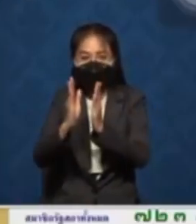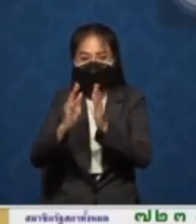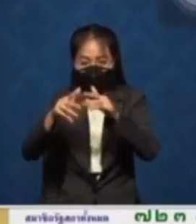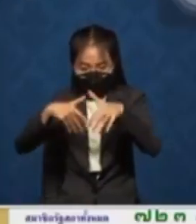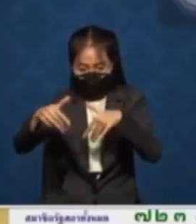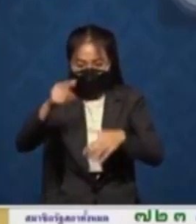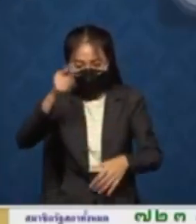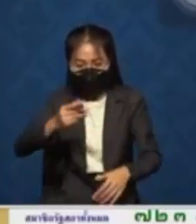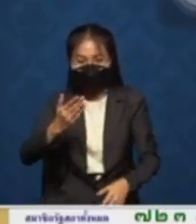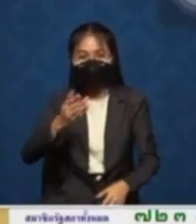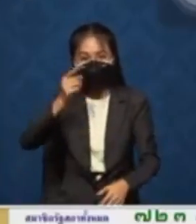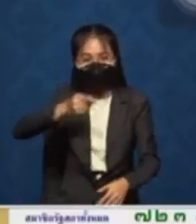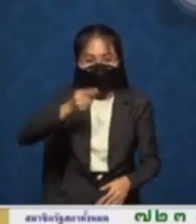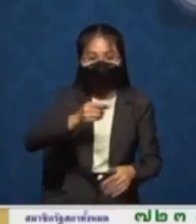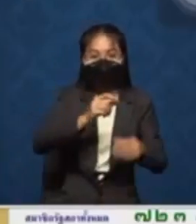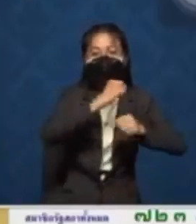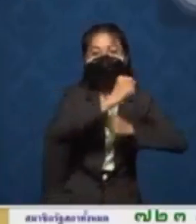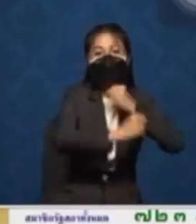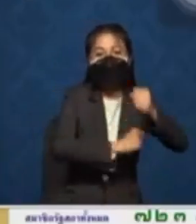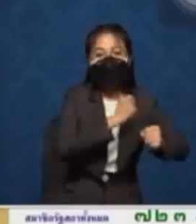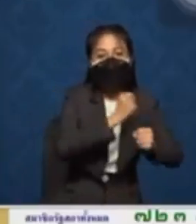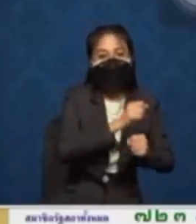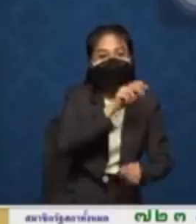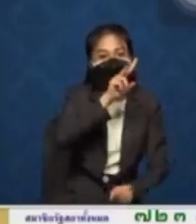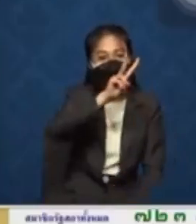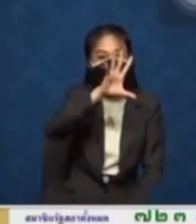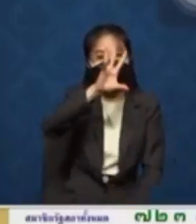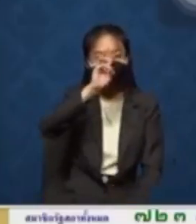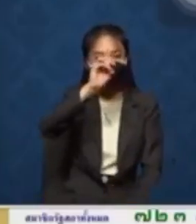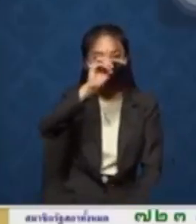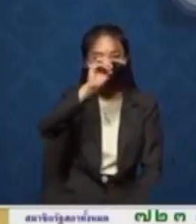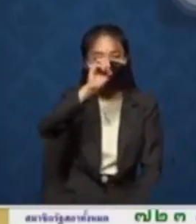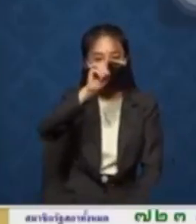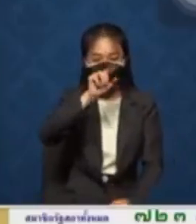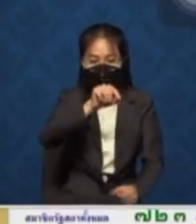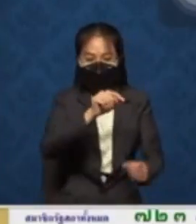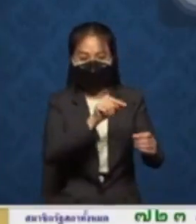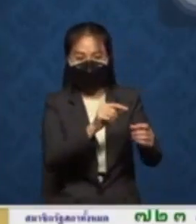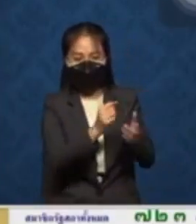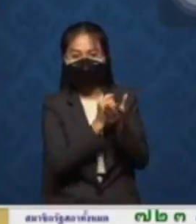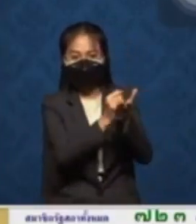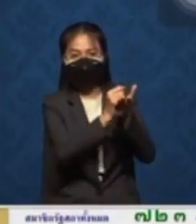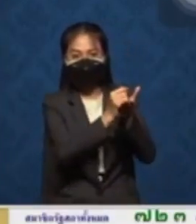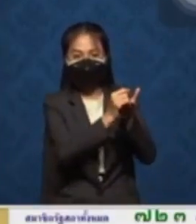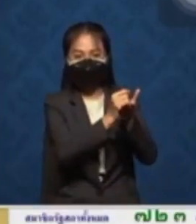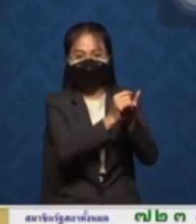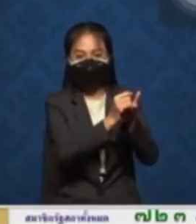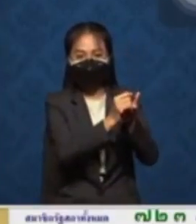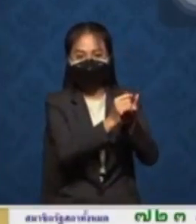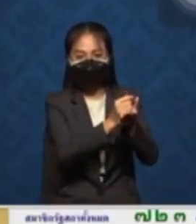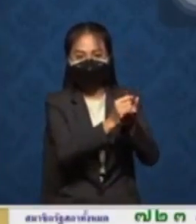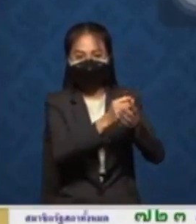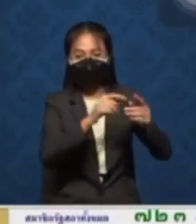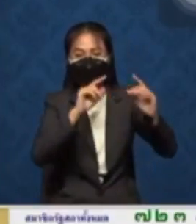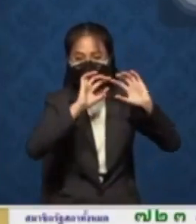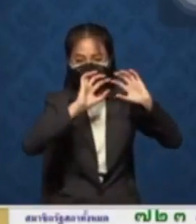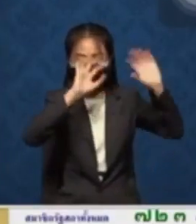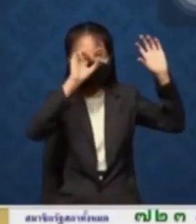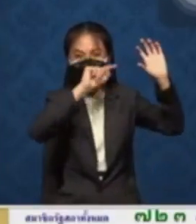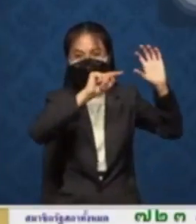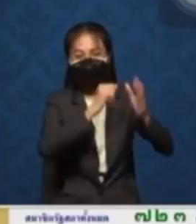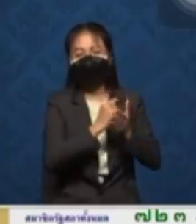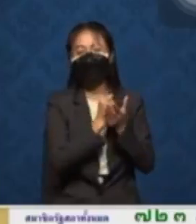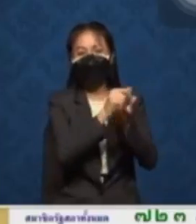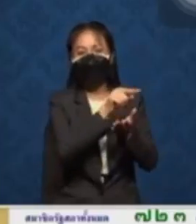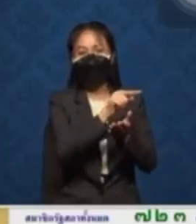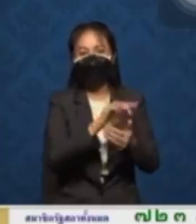ฐธรรมนูญ2560ก็ไม่ได้เป็นอะไรที่ซับซ้อนไปกว่ารัฐธรรมนูญของระบอบประยุทธ์เพื่อระบอบประยุทธ์โดยระบอบประยุทธ์